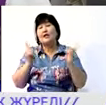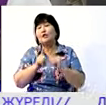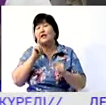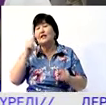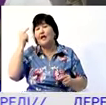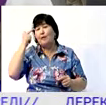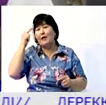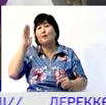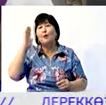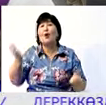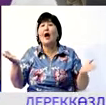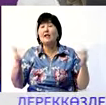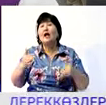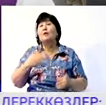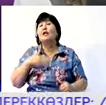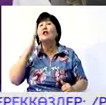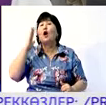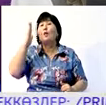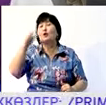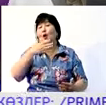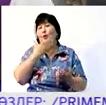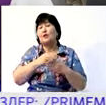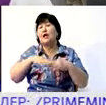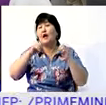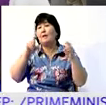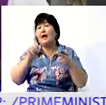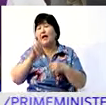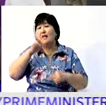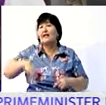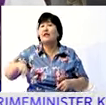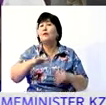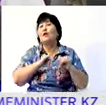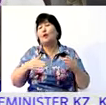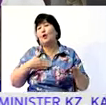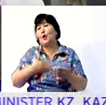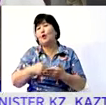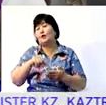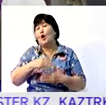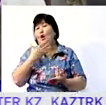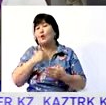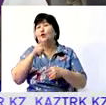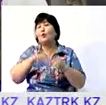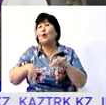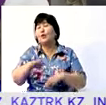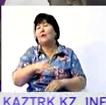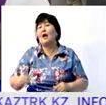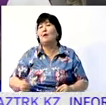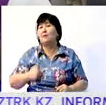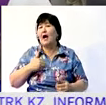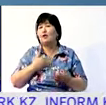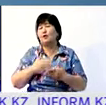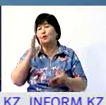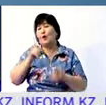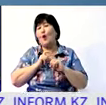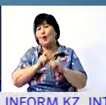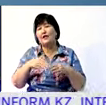білімді болуға шақырды. Менде болашақта өзімнің мамандығым арқылы елімнің дамуына үлесімді қосып, өз отанымның патриоты болуға уәде